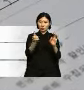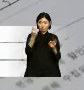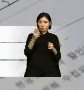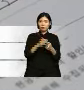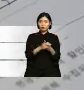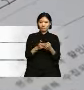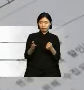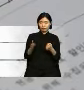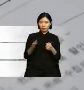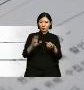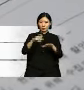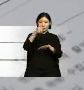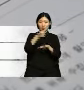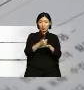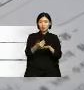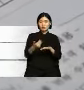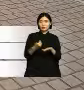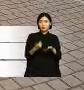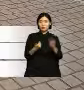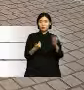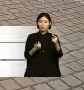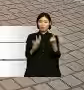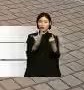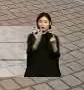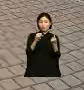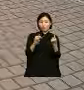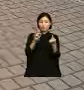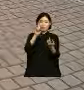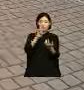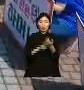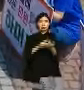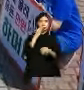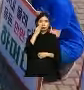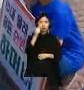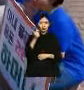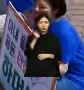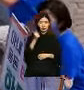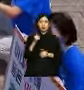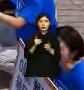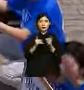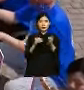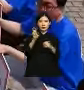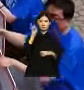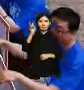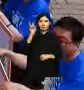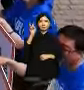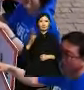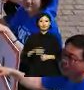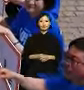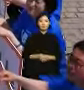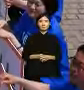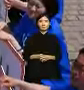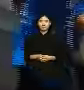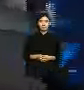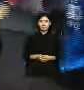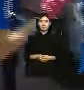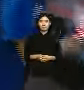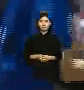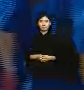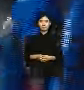때문에 연말 이전에 100억원 판매는 문 왈리 넘어설 전망입니다 드라이브 4 오영이 케이블티비 오용석